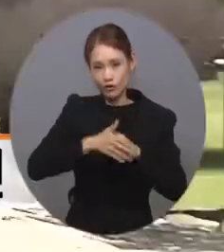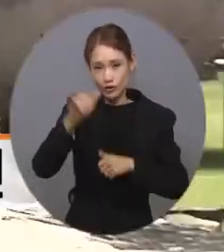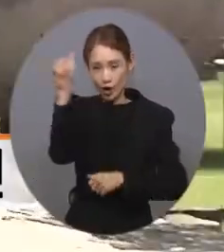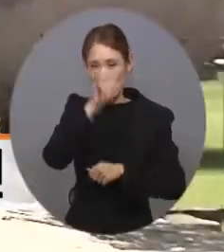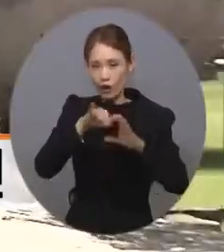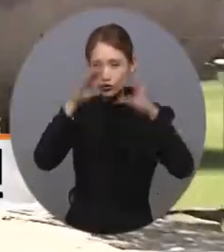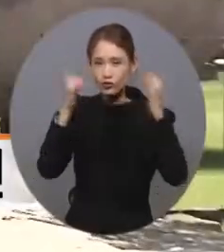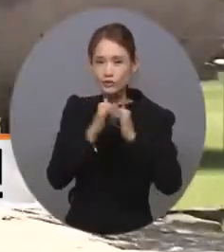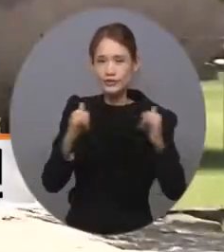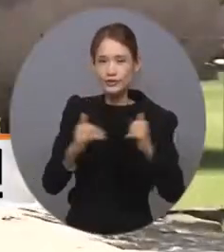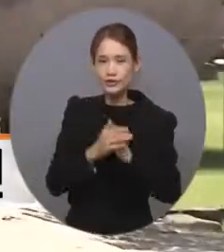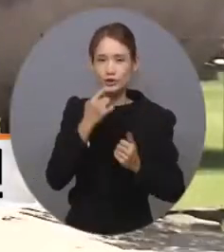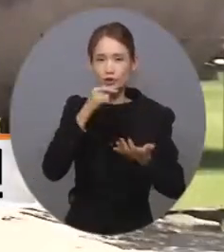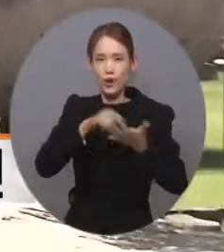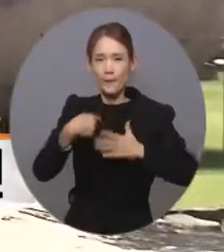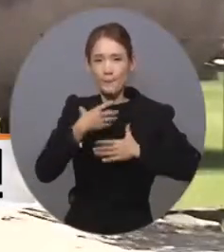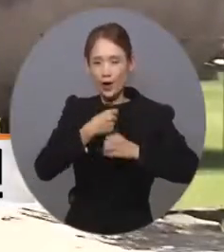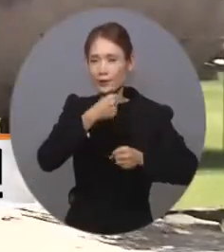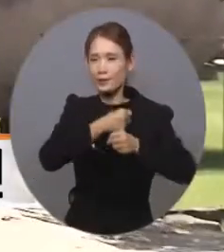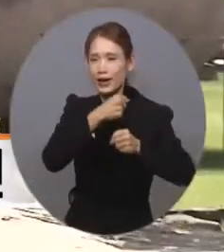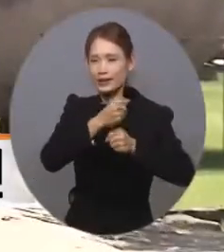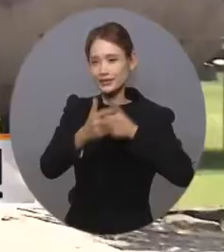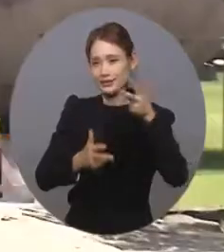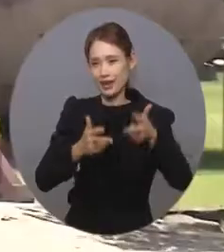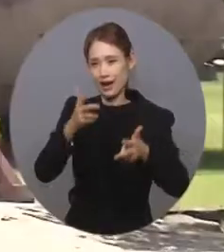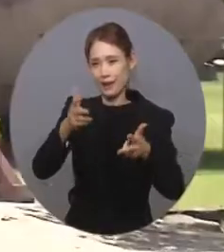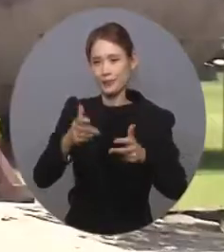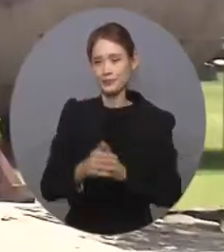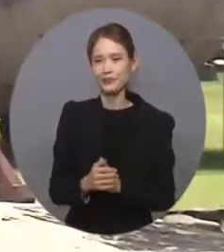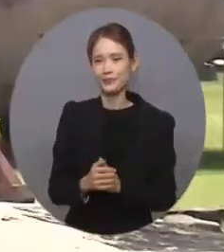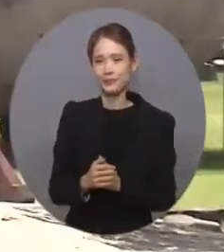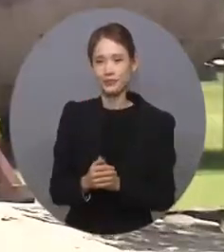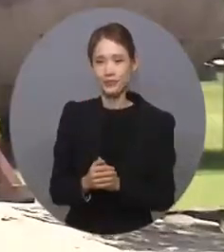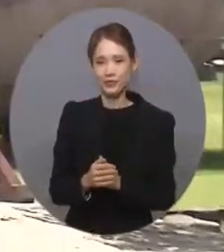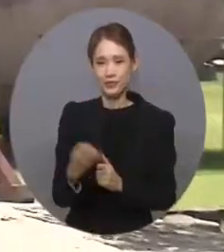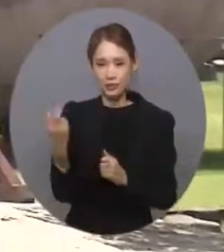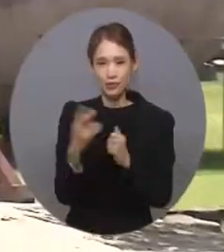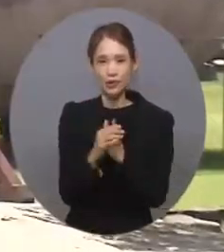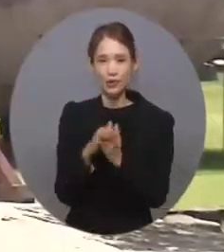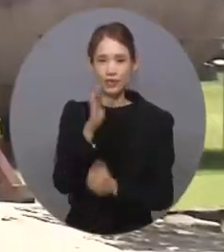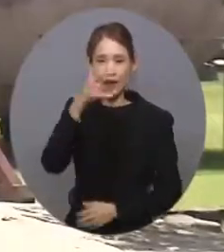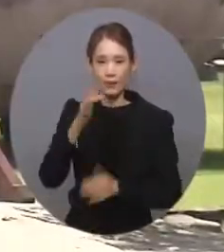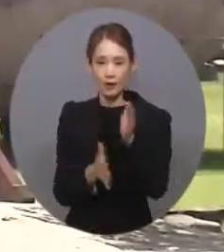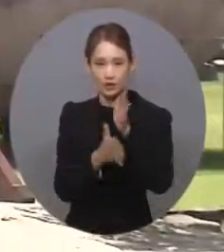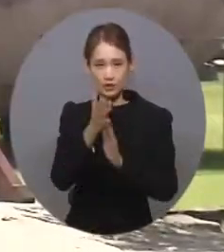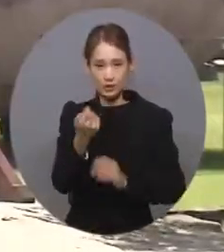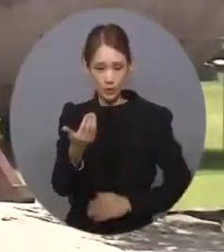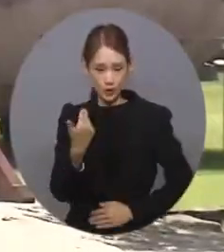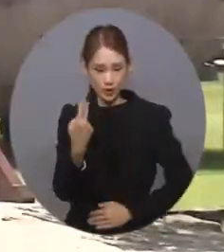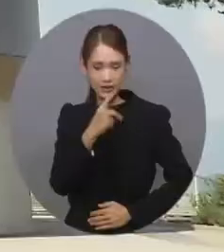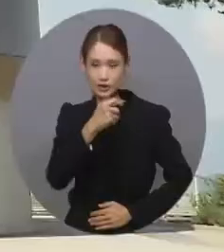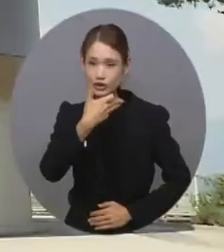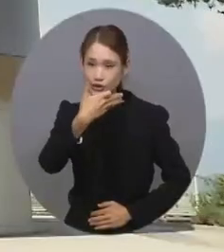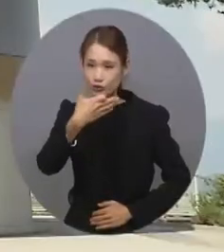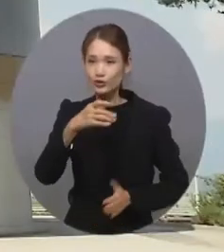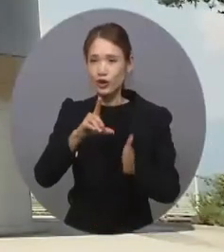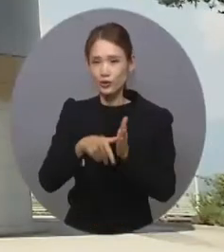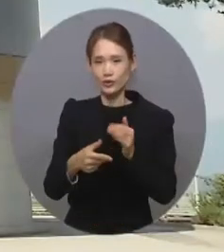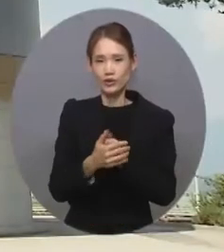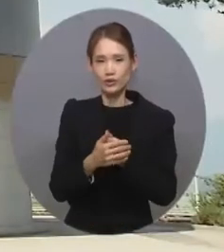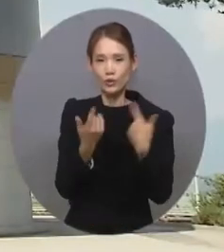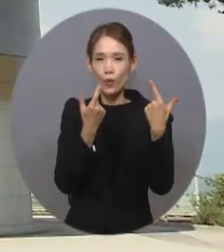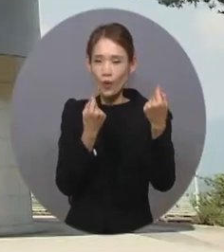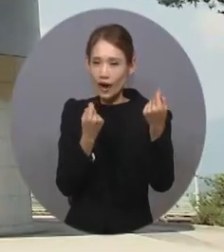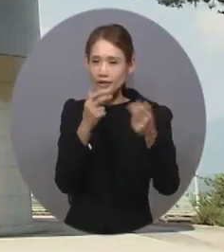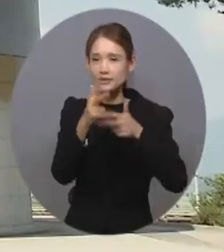활동 여권을 쉽고 편리하게 만드는 사업입니다 한편 나머지 쉬는 앞서 2010 현도 에도 같은